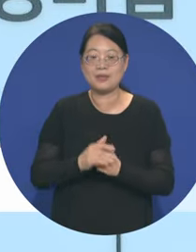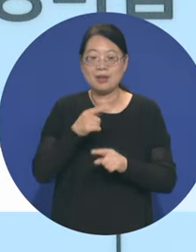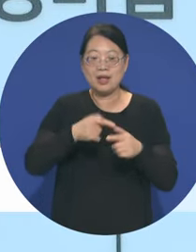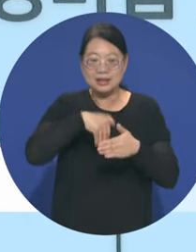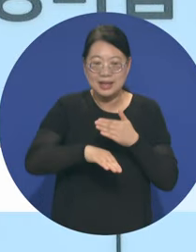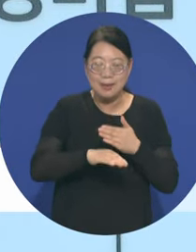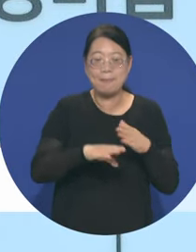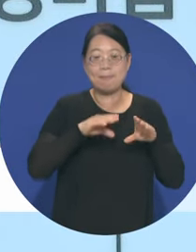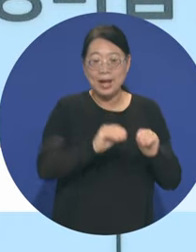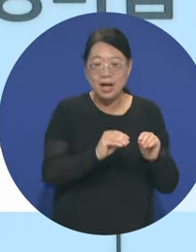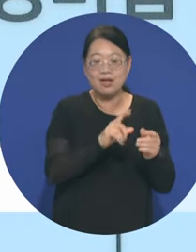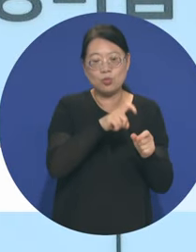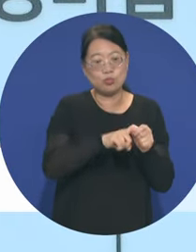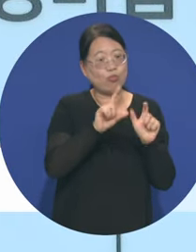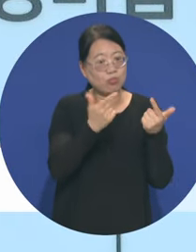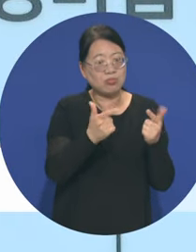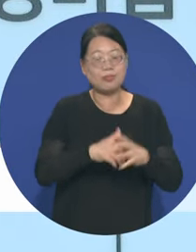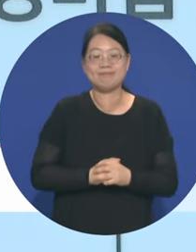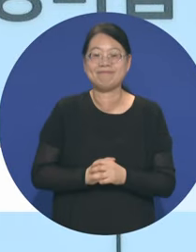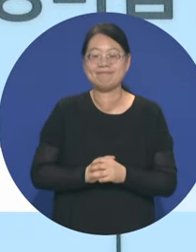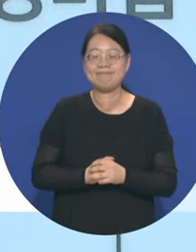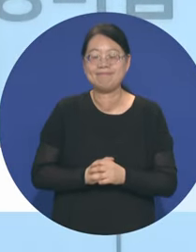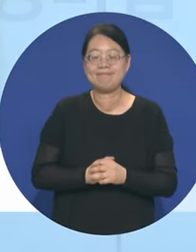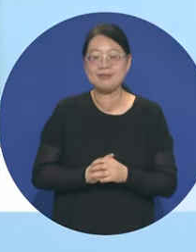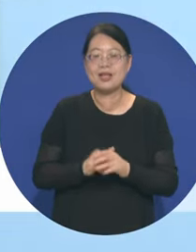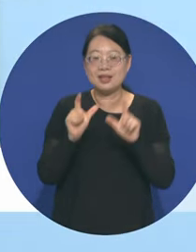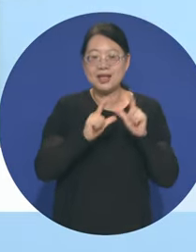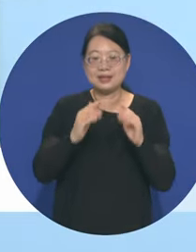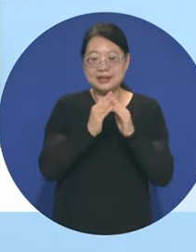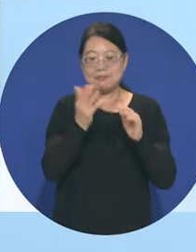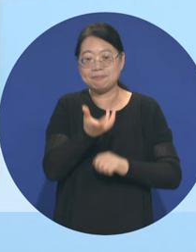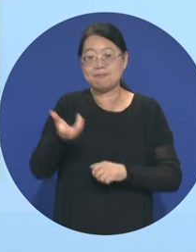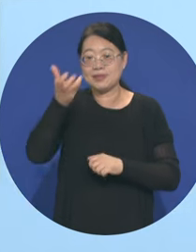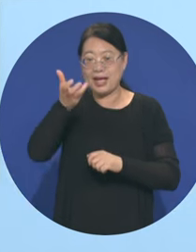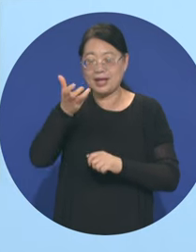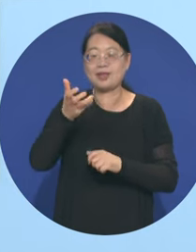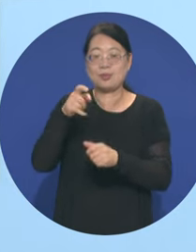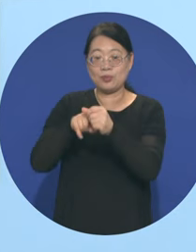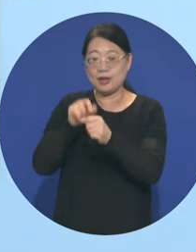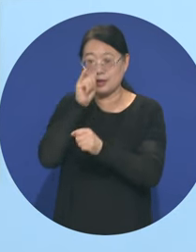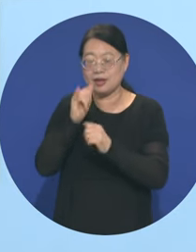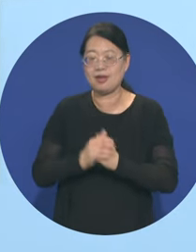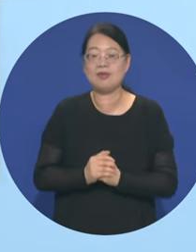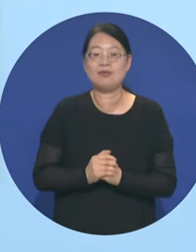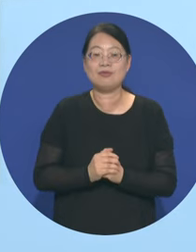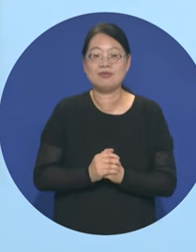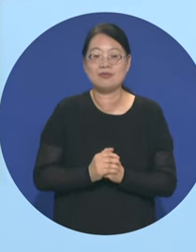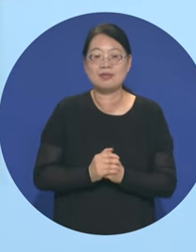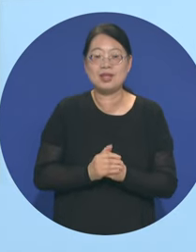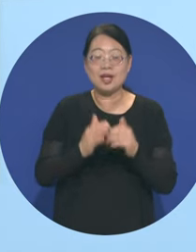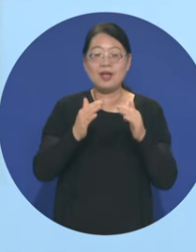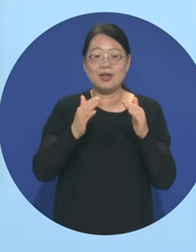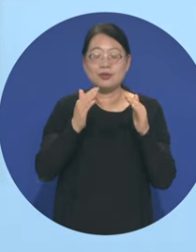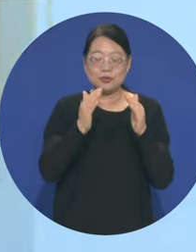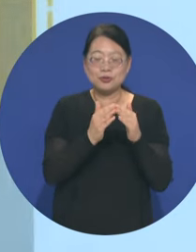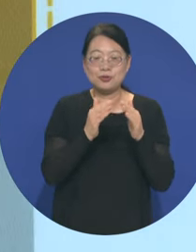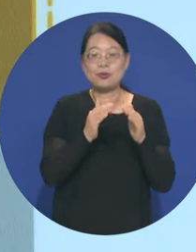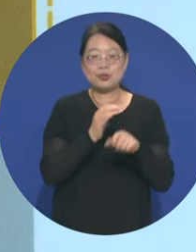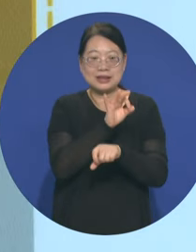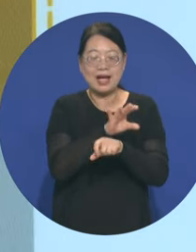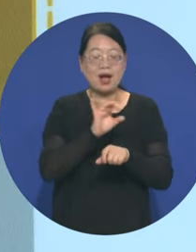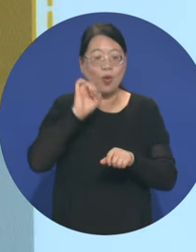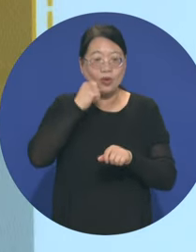반지를 하는데 목적이 있는 것이 아니라 주거 상향에 초점이 맞춰져 있습니다 한마디로 주거 취약층의 주거